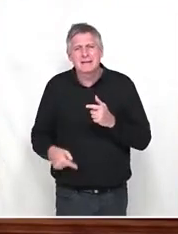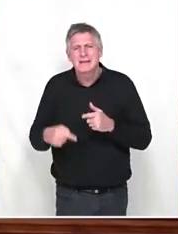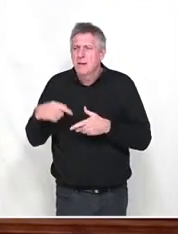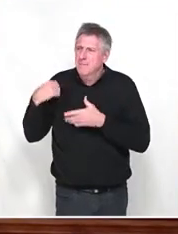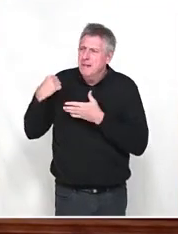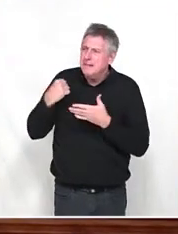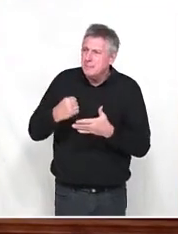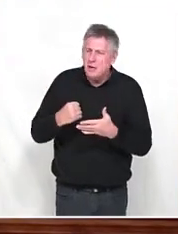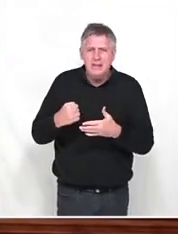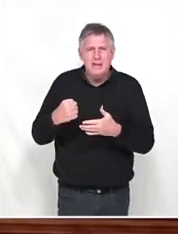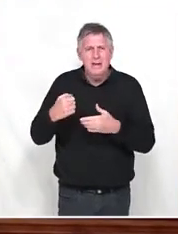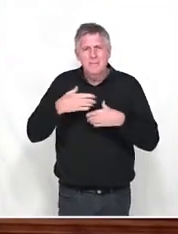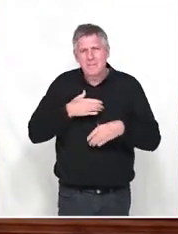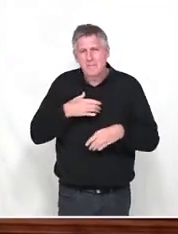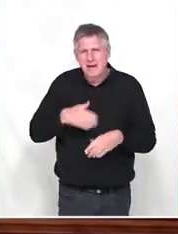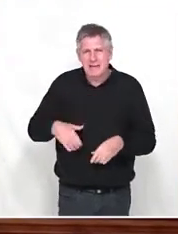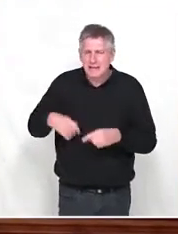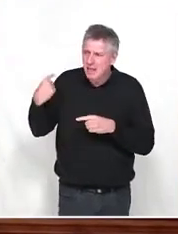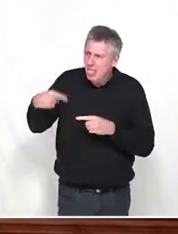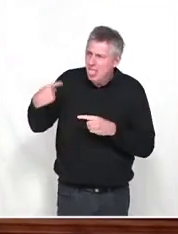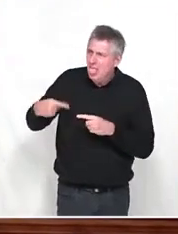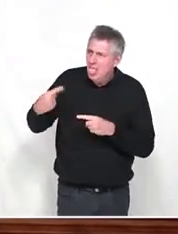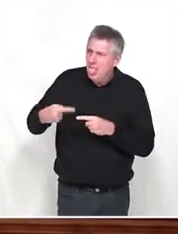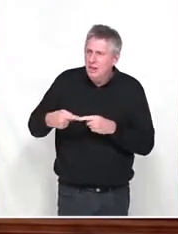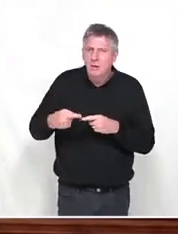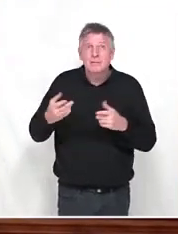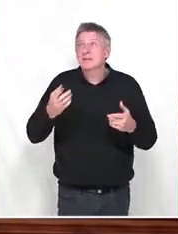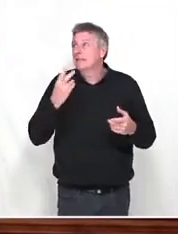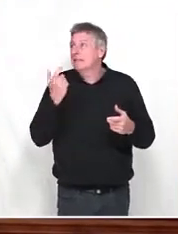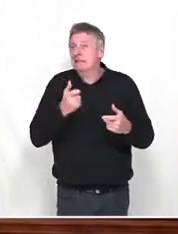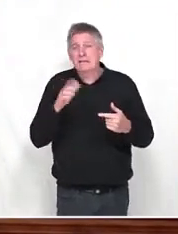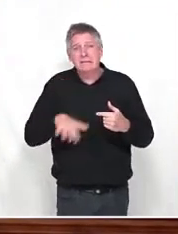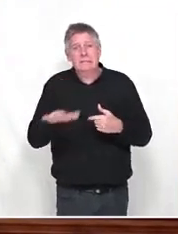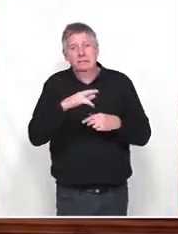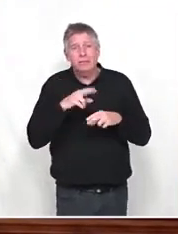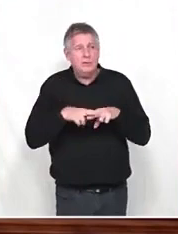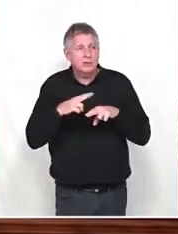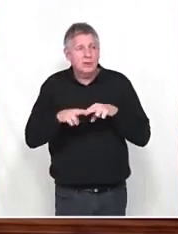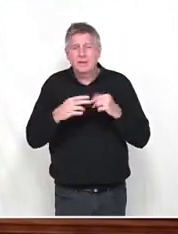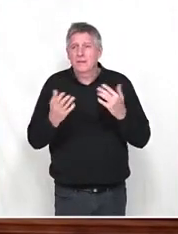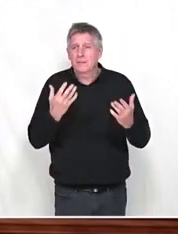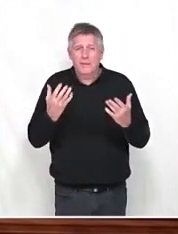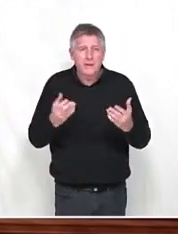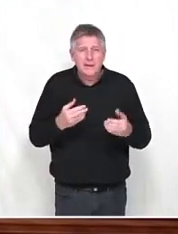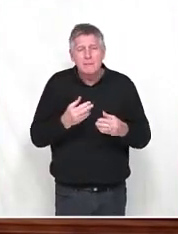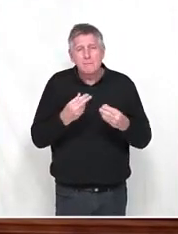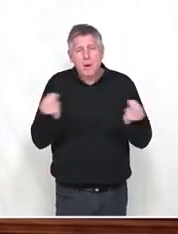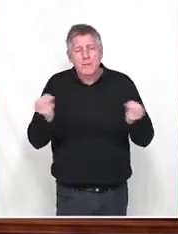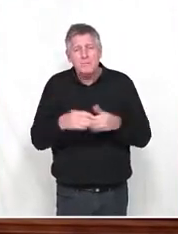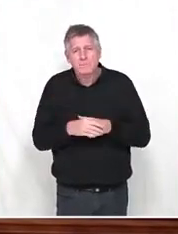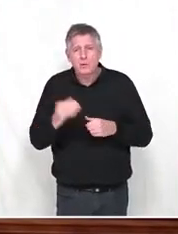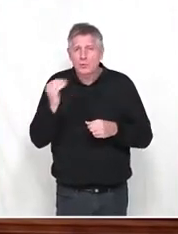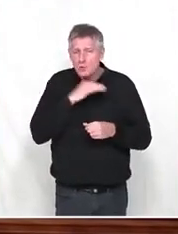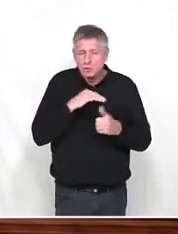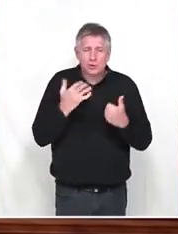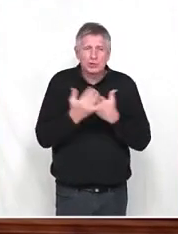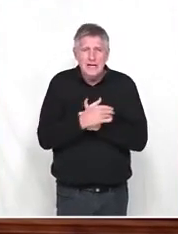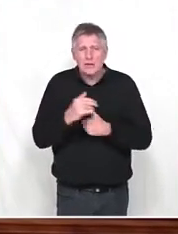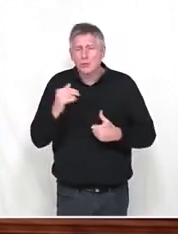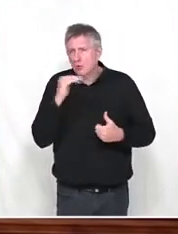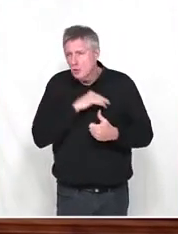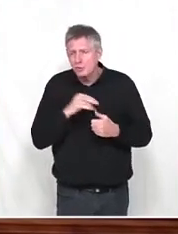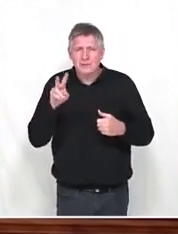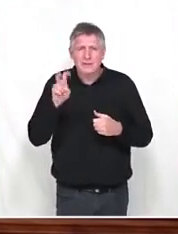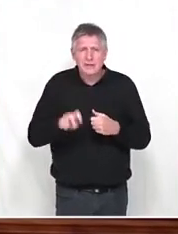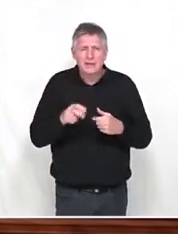patrimoine municipal qui n'a pas été entretenu, de faire face à l'urgence climatique, l'urgence sociale, l'urgence démocratique.